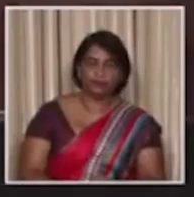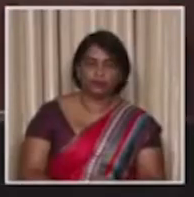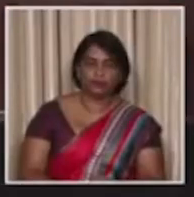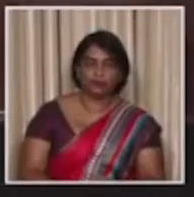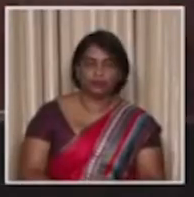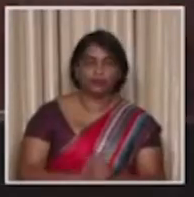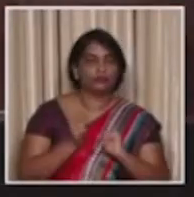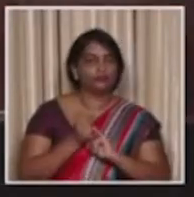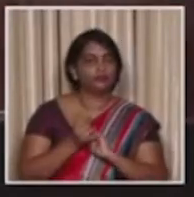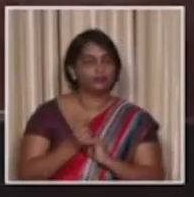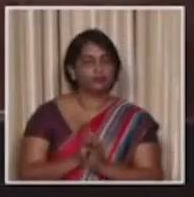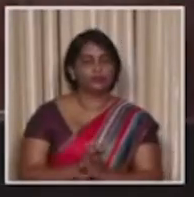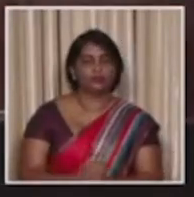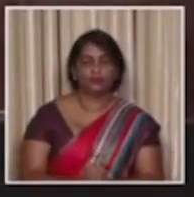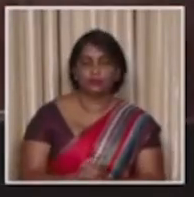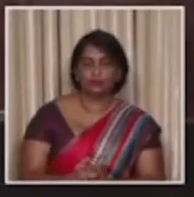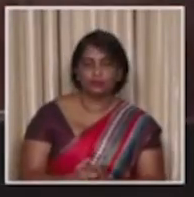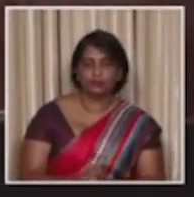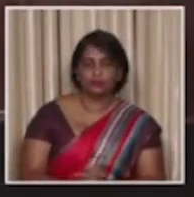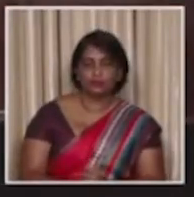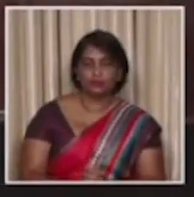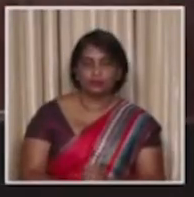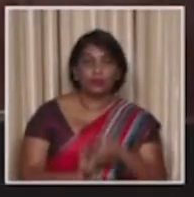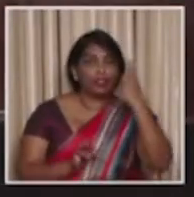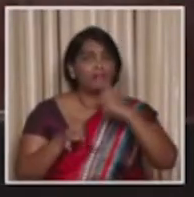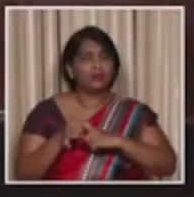කේෂා විතානක මන්තුමා ඒක තමයි අර උත්තර